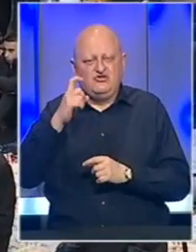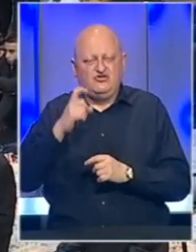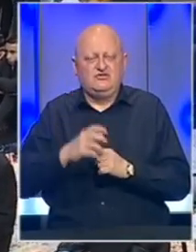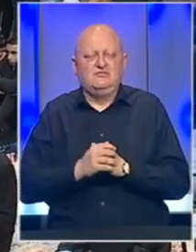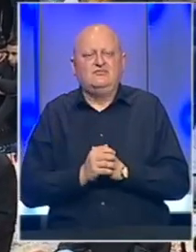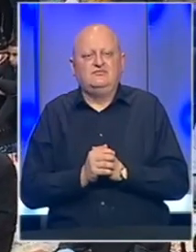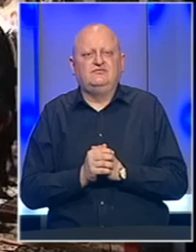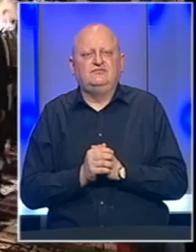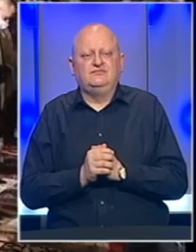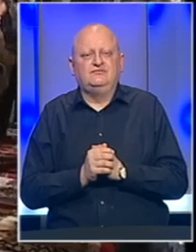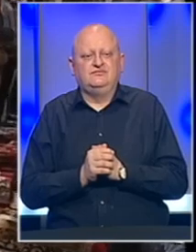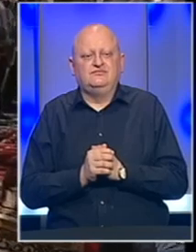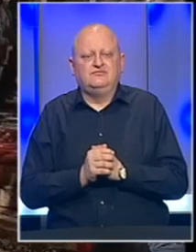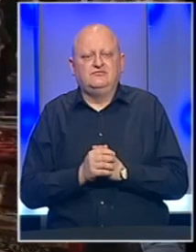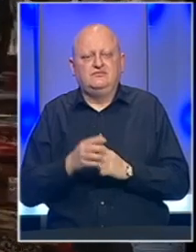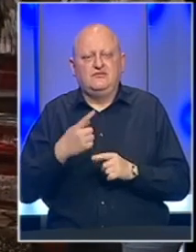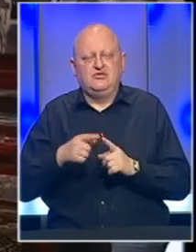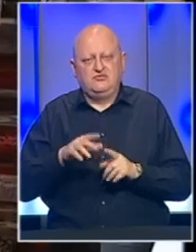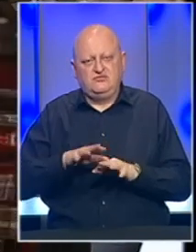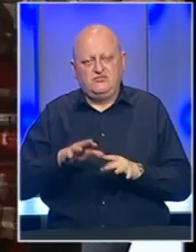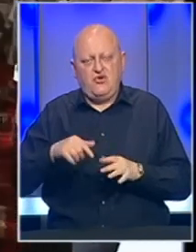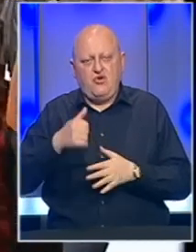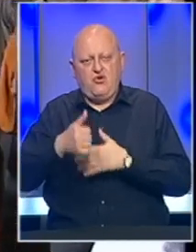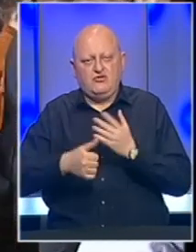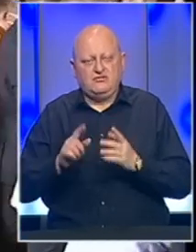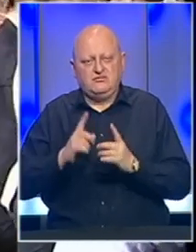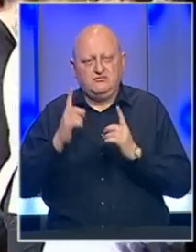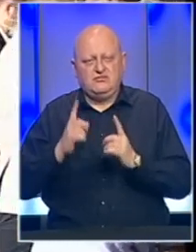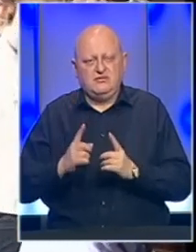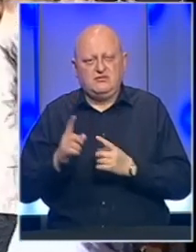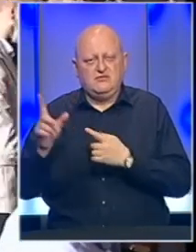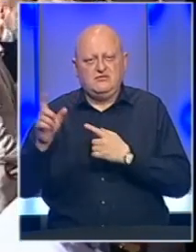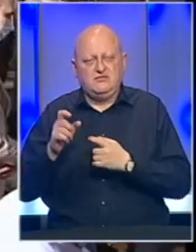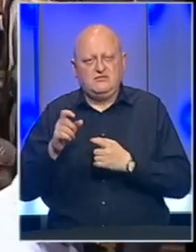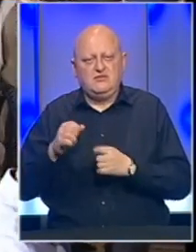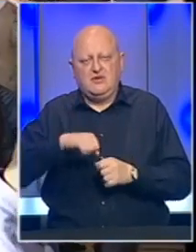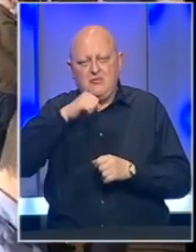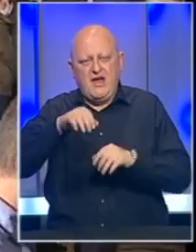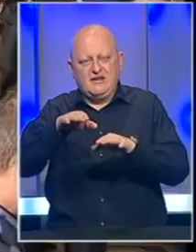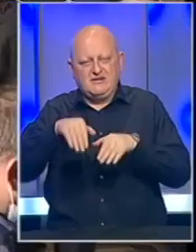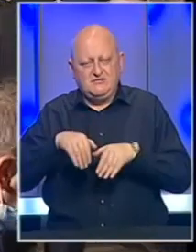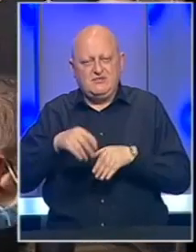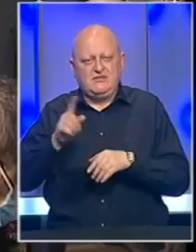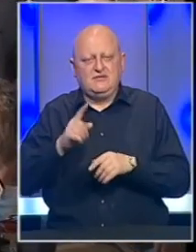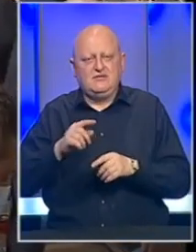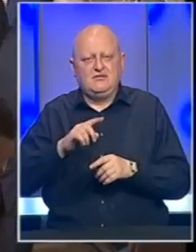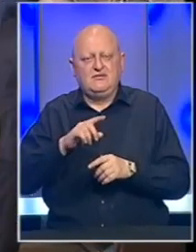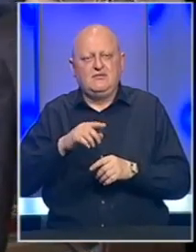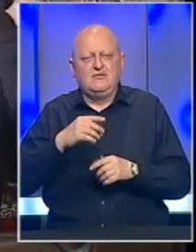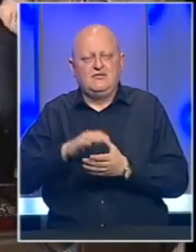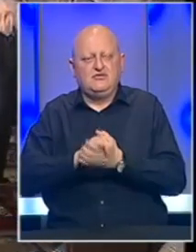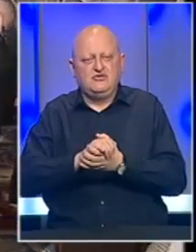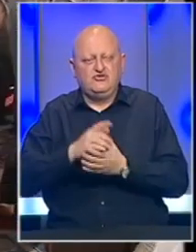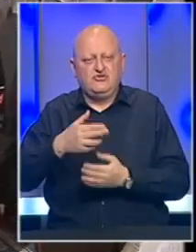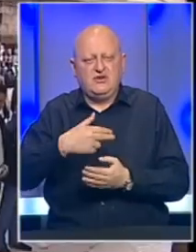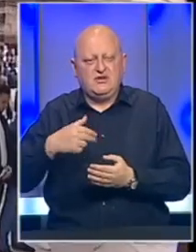Husein Efendija Kavazović. Zbog pandemije ove godine nije održan ni tradicionalni bajramski prijem, kao ni čestitanje u salonu